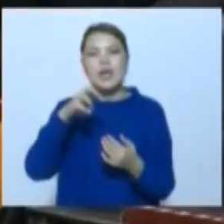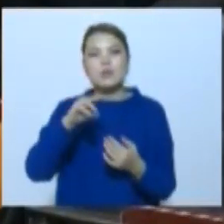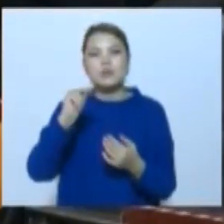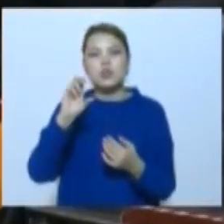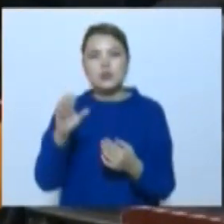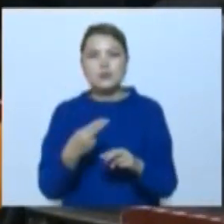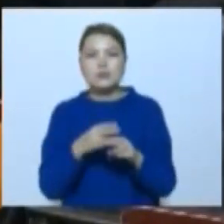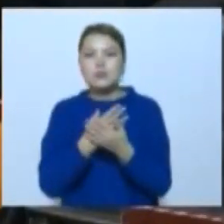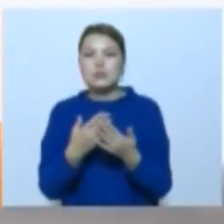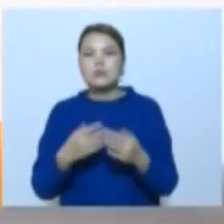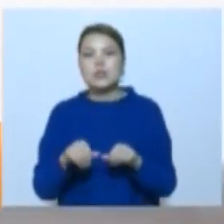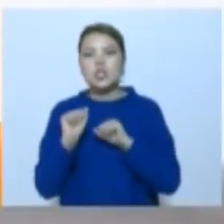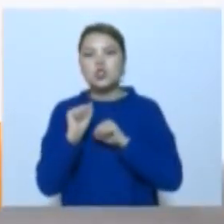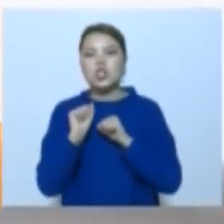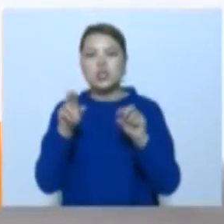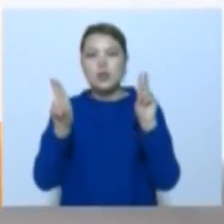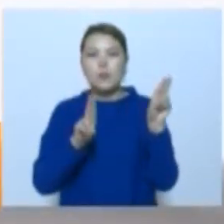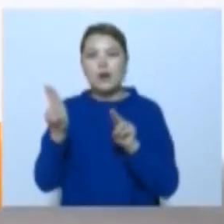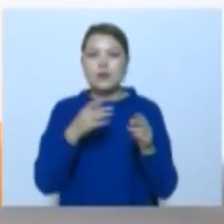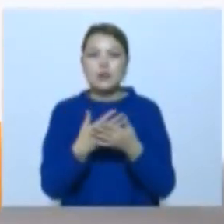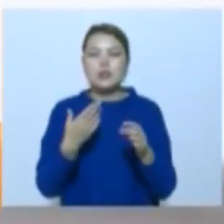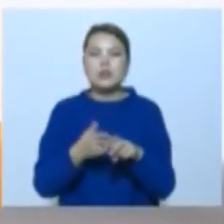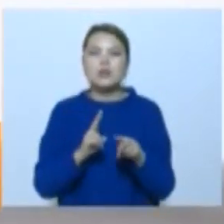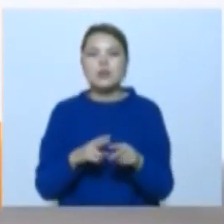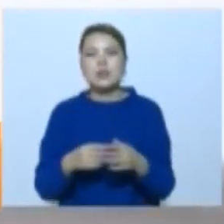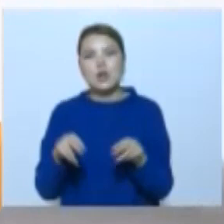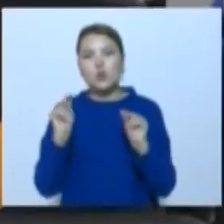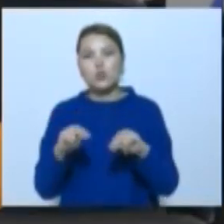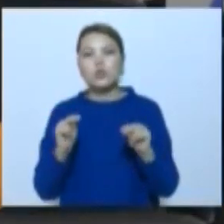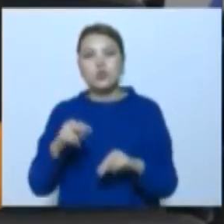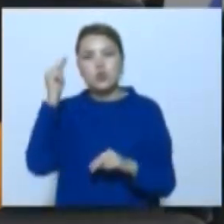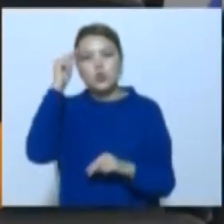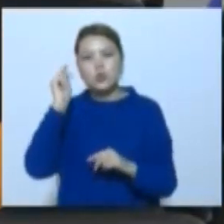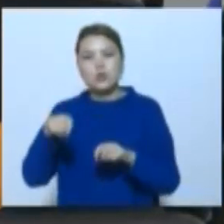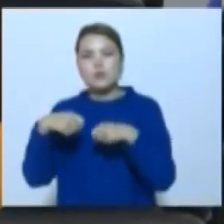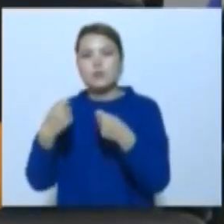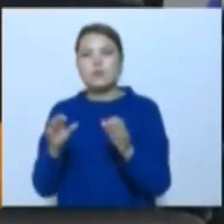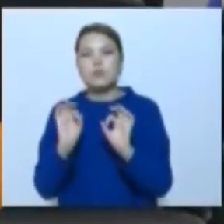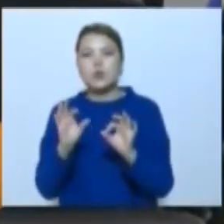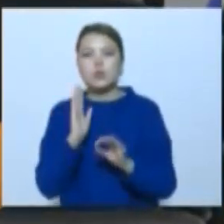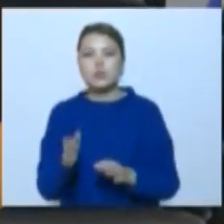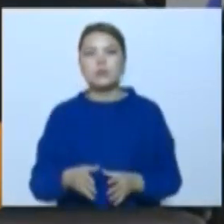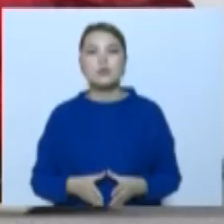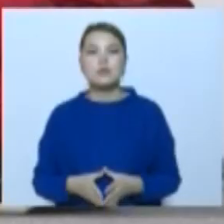мамандары қауіпсіздік ережелерін түсіндірді. Енді алдағы уақытта педагогтар үйренгенін шәкірттермен бөліседі.